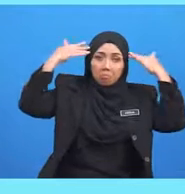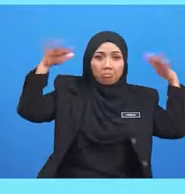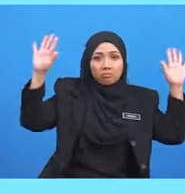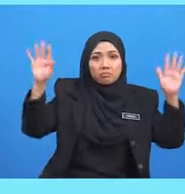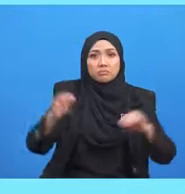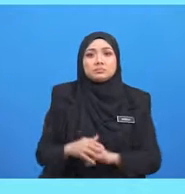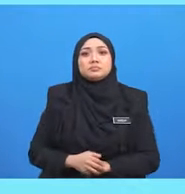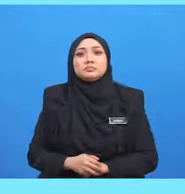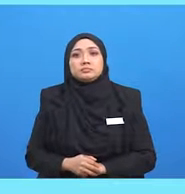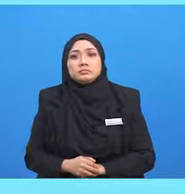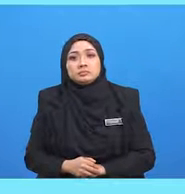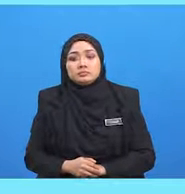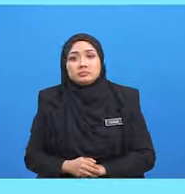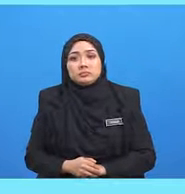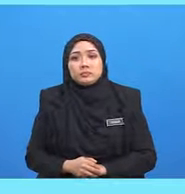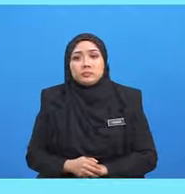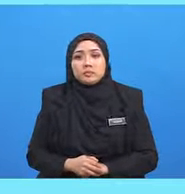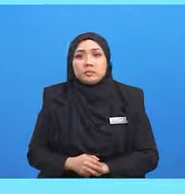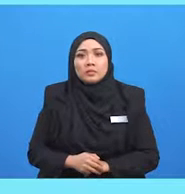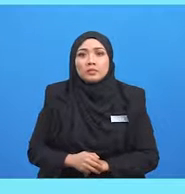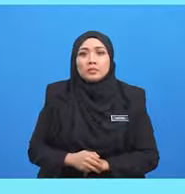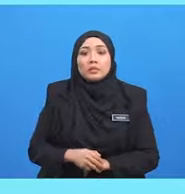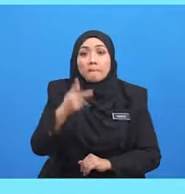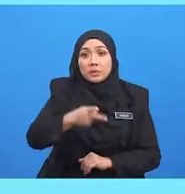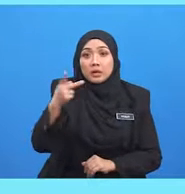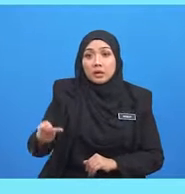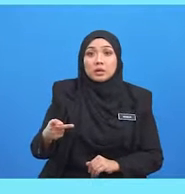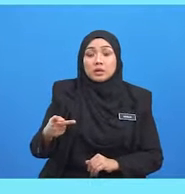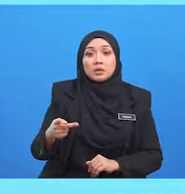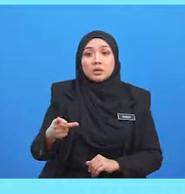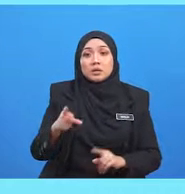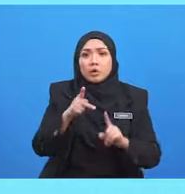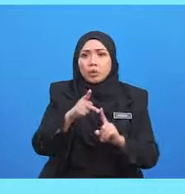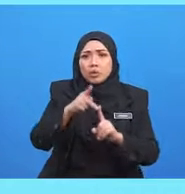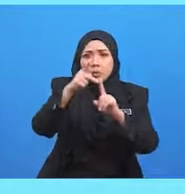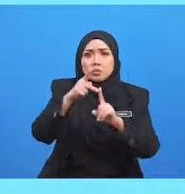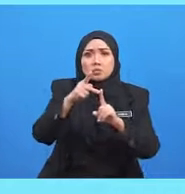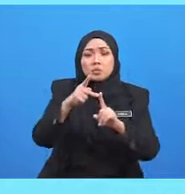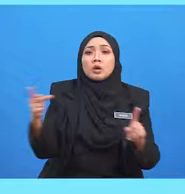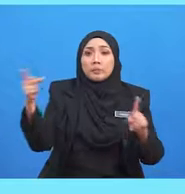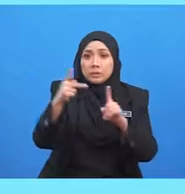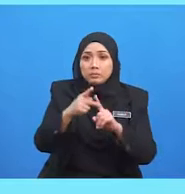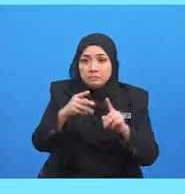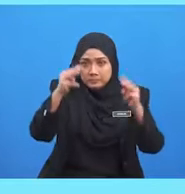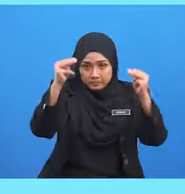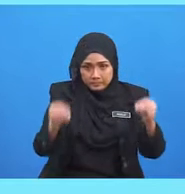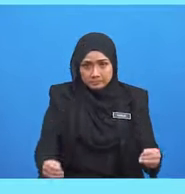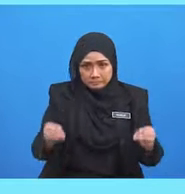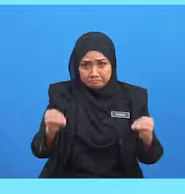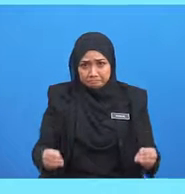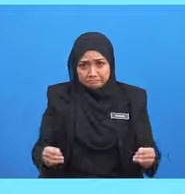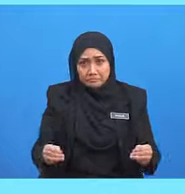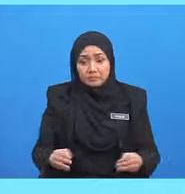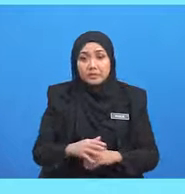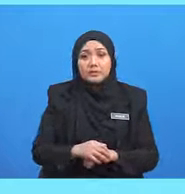khusus kepada setiap manusia yang membezakan antara orang yang berakal dengan orang yang